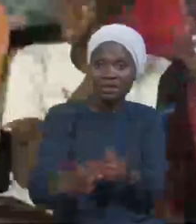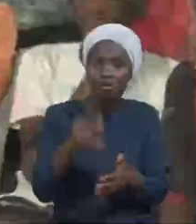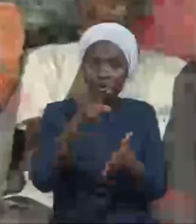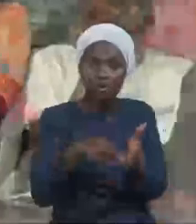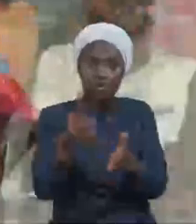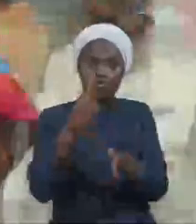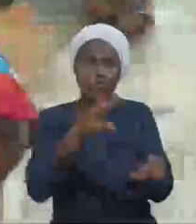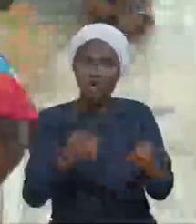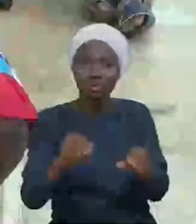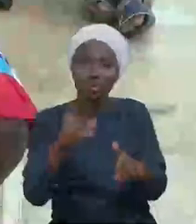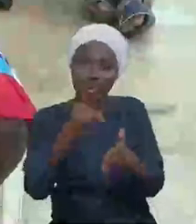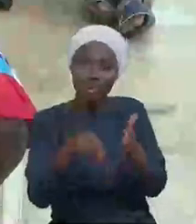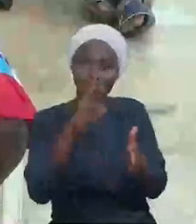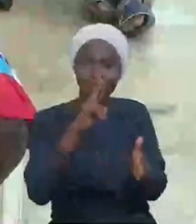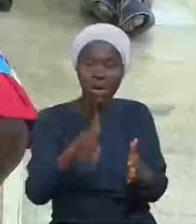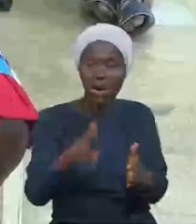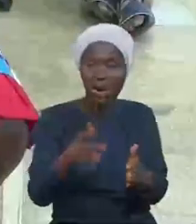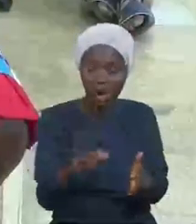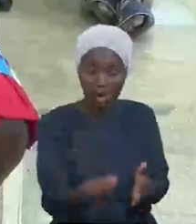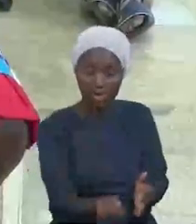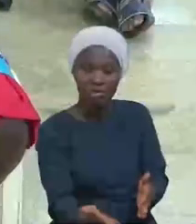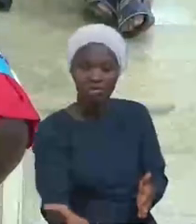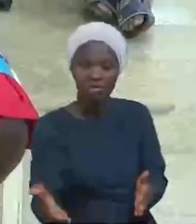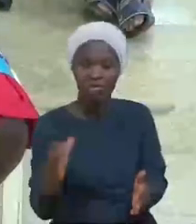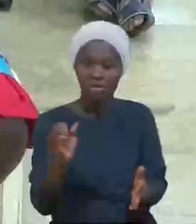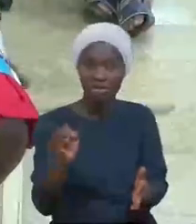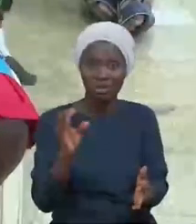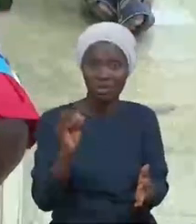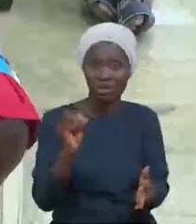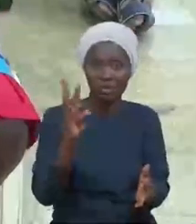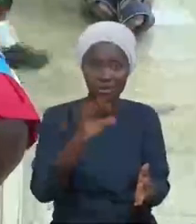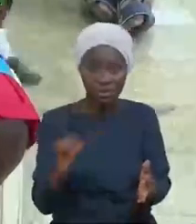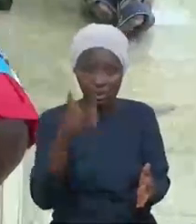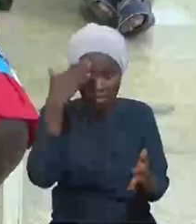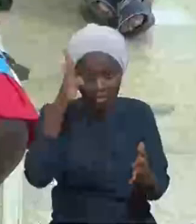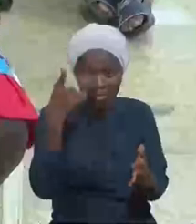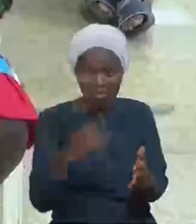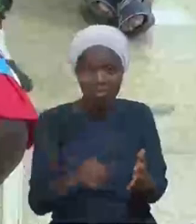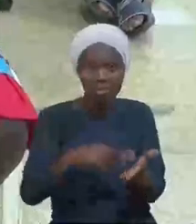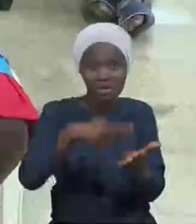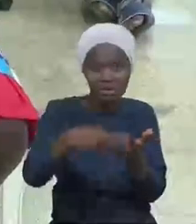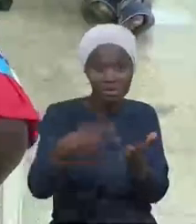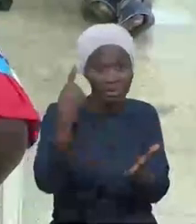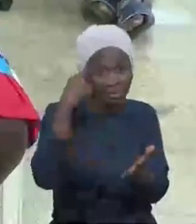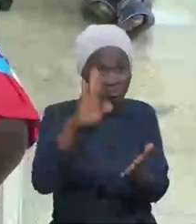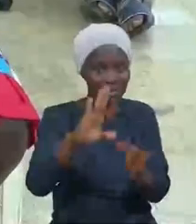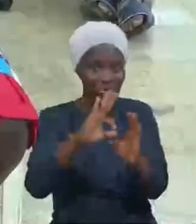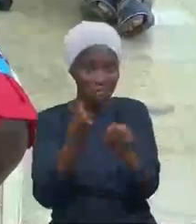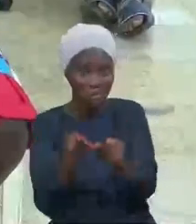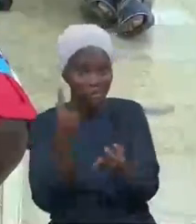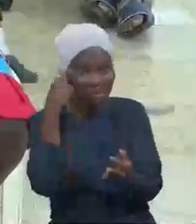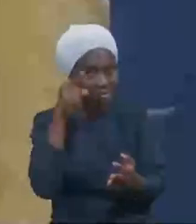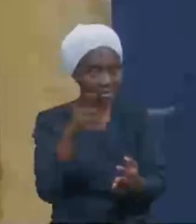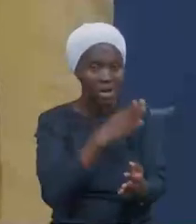pas le résultat pour toi, pour ta famille, pour ceux qui sont autour de toi. Et le